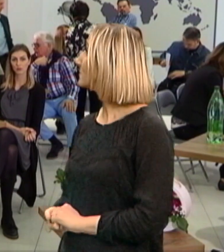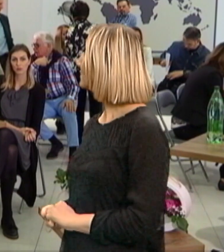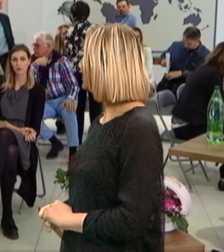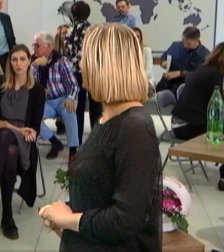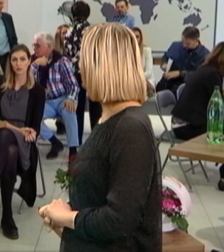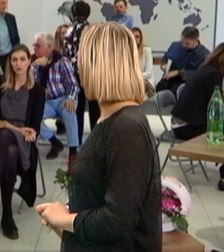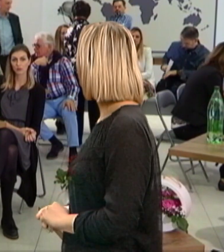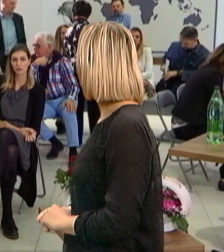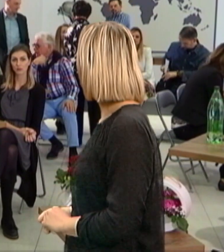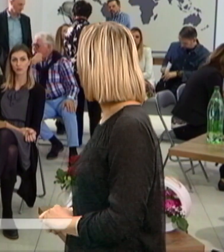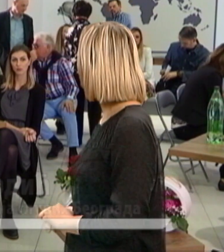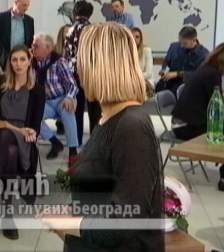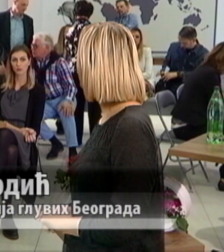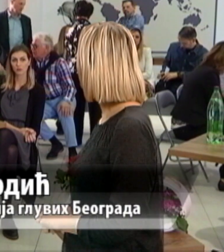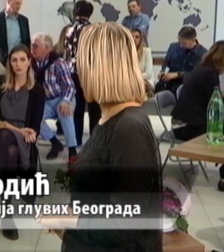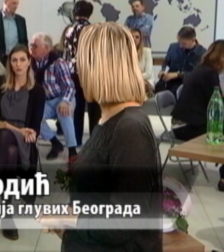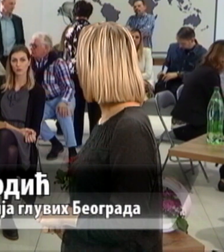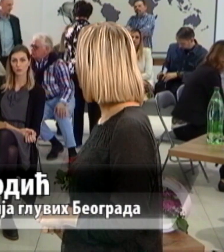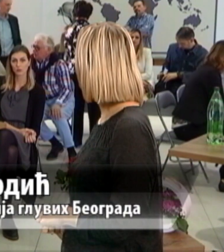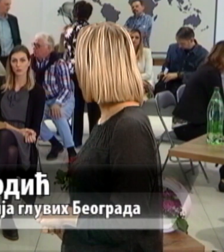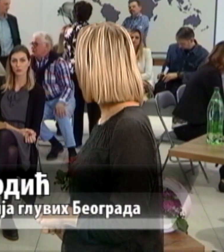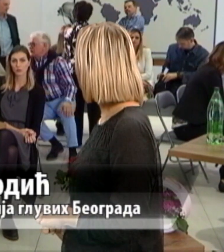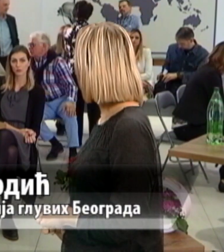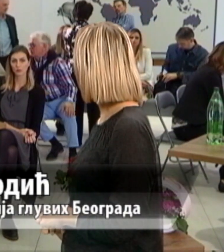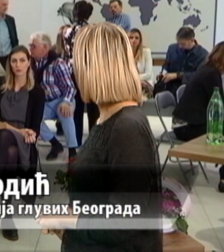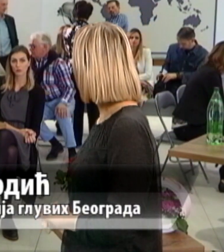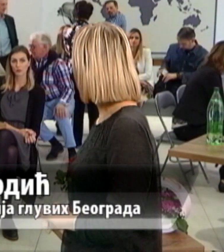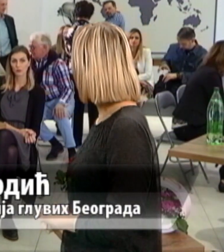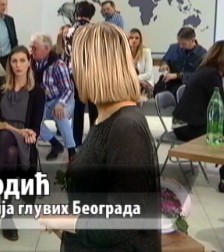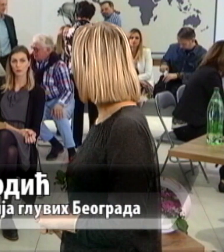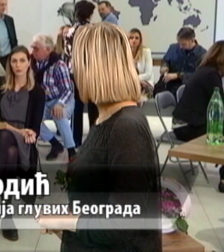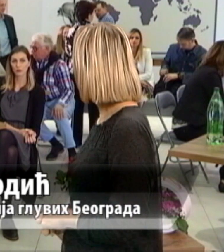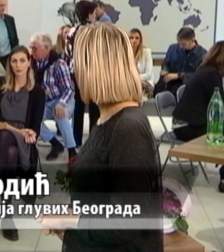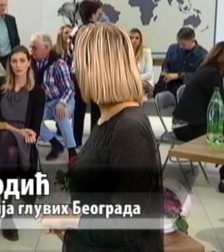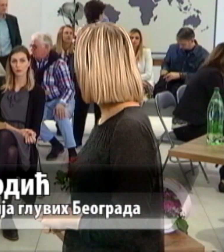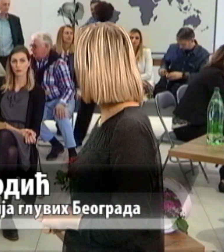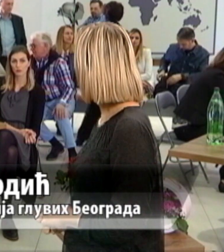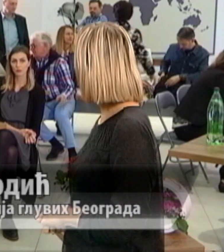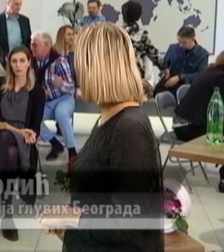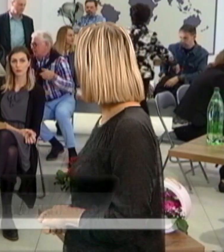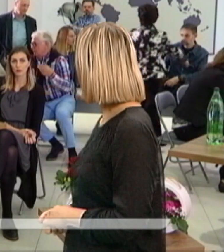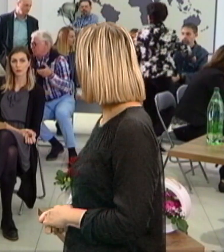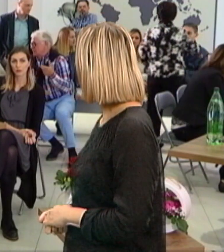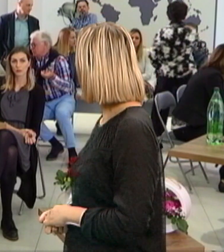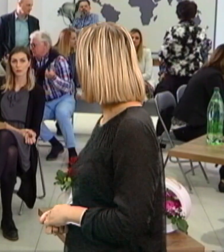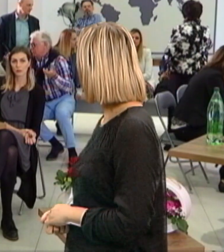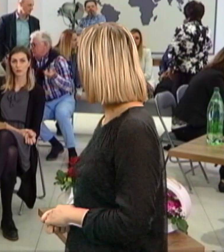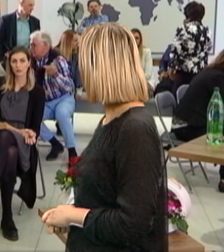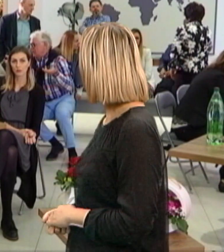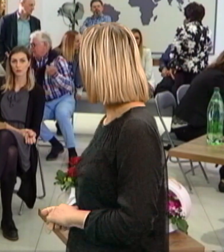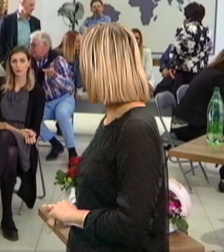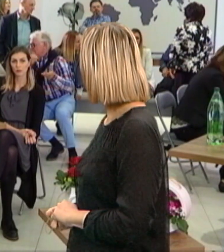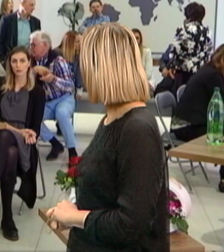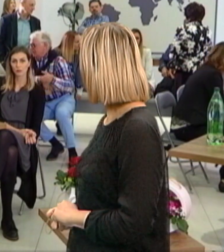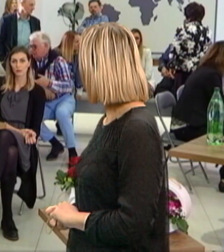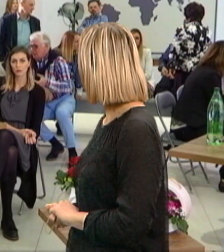Emisija je jako važna, posebno za zajednicu gluvih, zato što imaju direktne informacije putem pristupa na